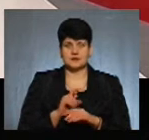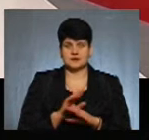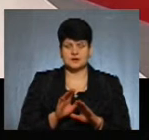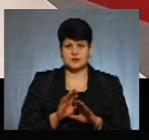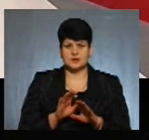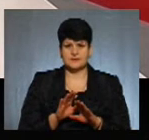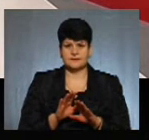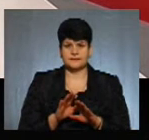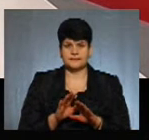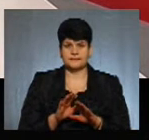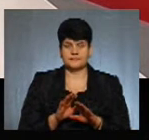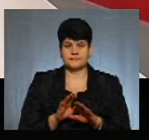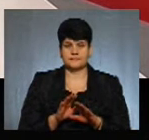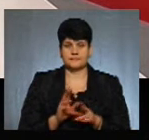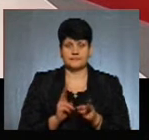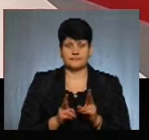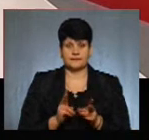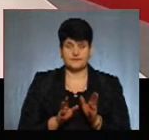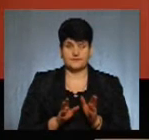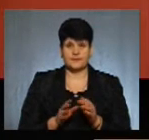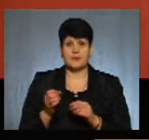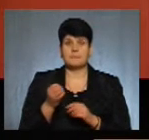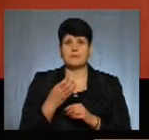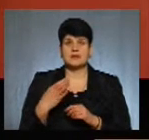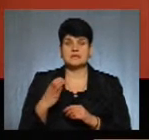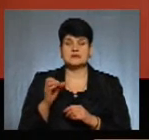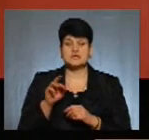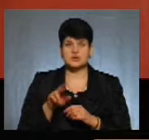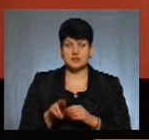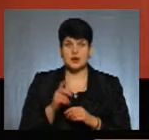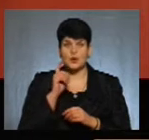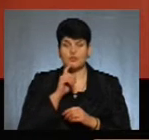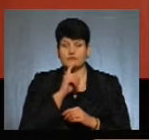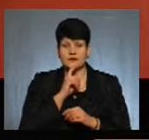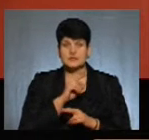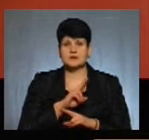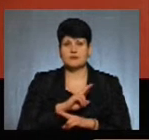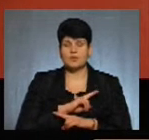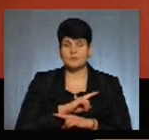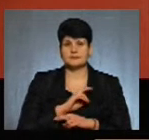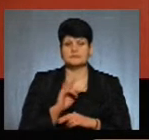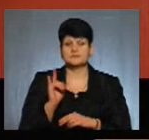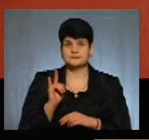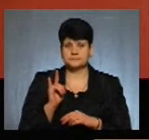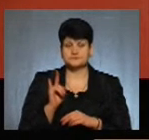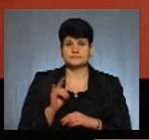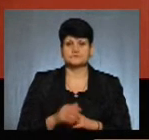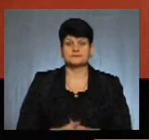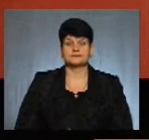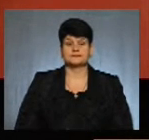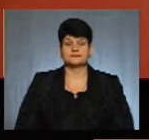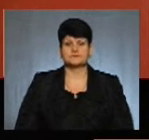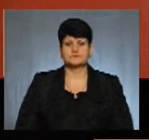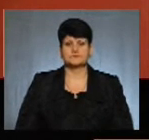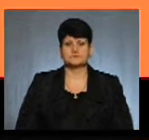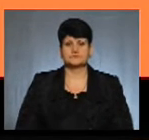в тому числі відвари. 15 січня у Вінниці від кору померло немовля. Дивимося сюжет